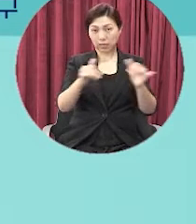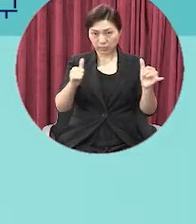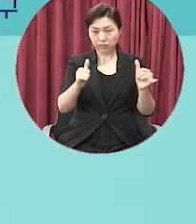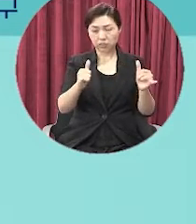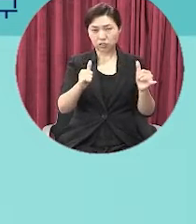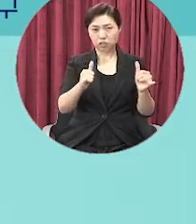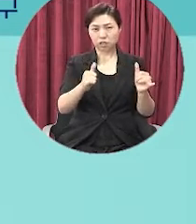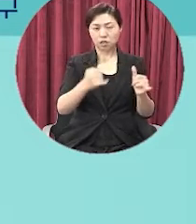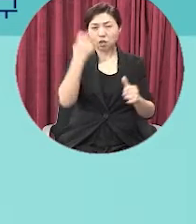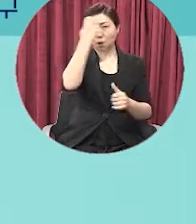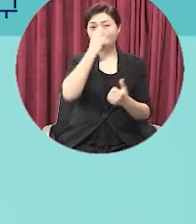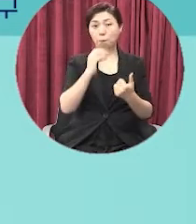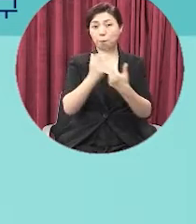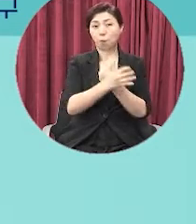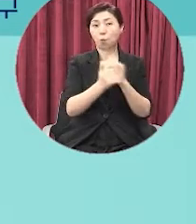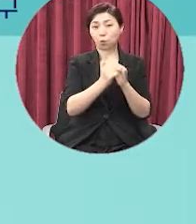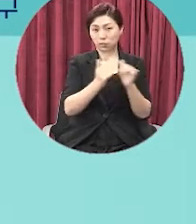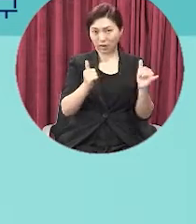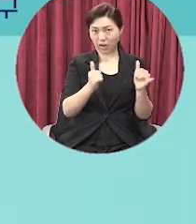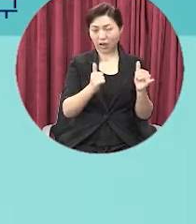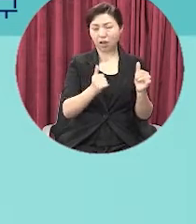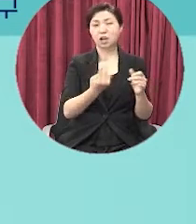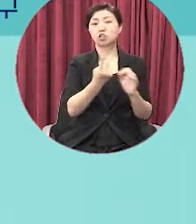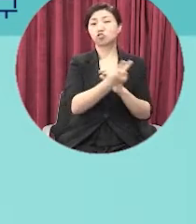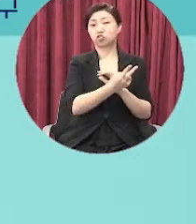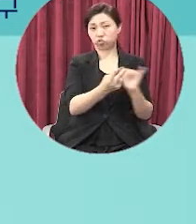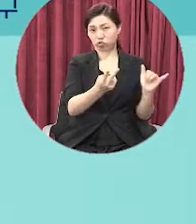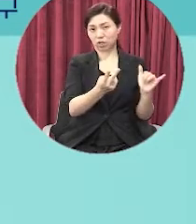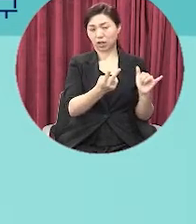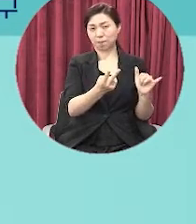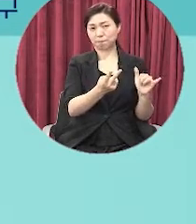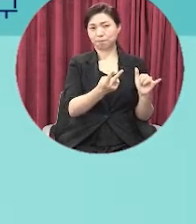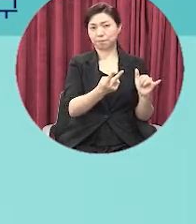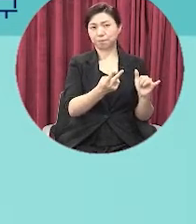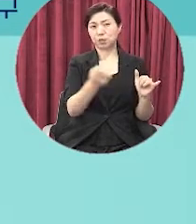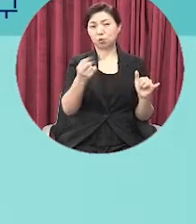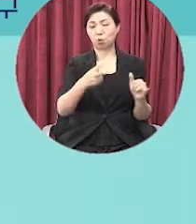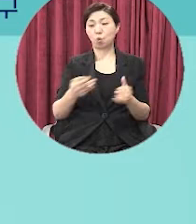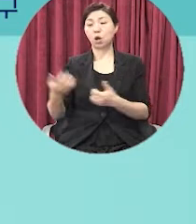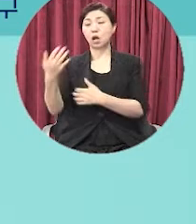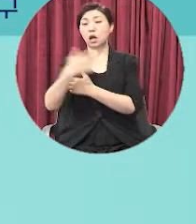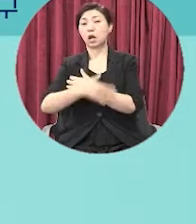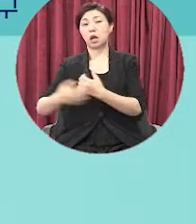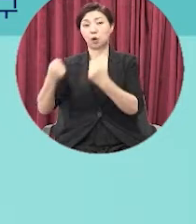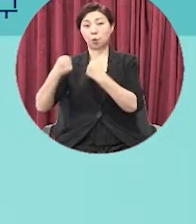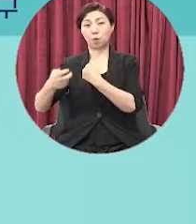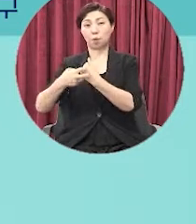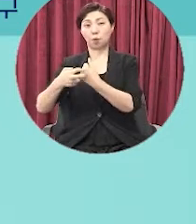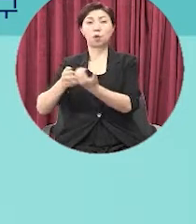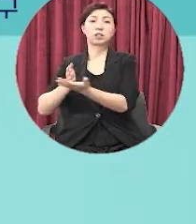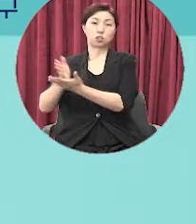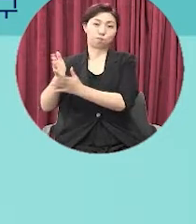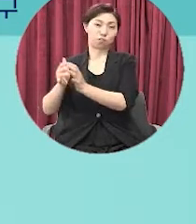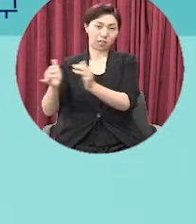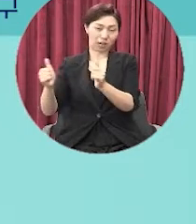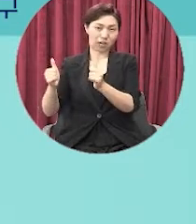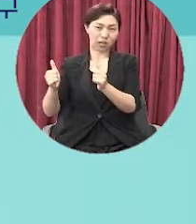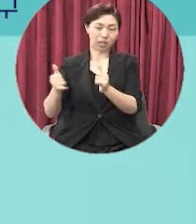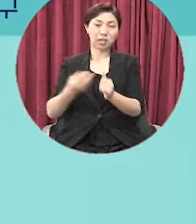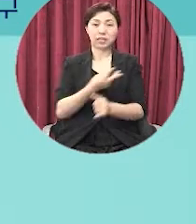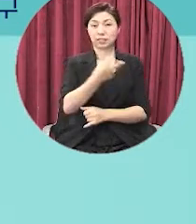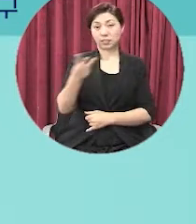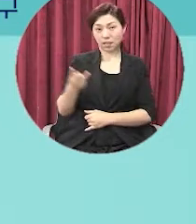보자 에까지 있게 되겠고요 이 장애인과 보호자 이고 보험 전문가 사이의 3자간 의 양방향의